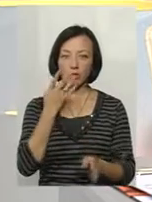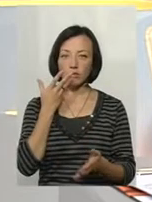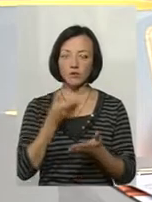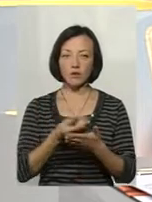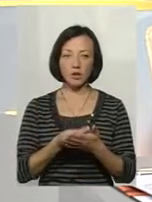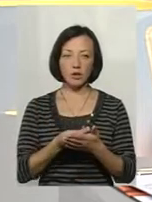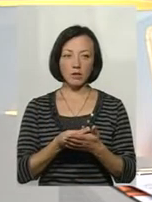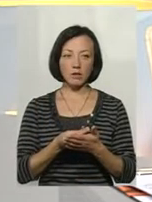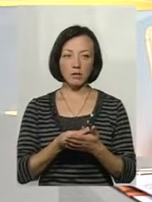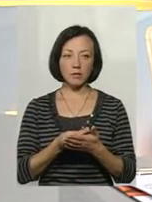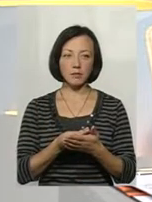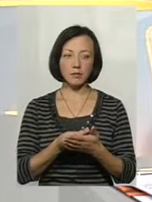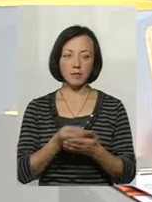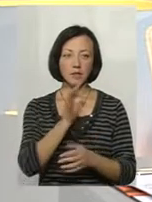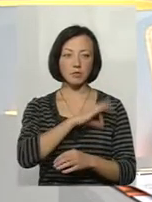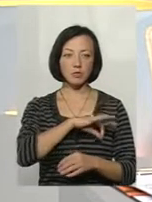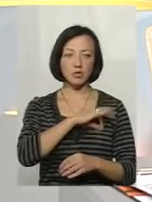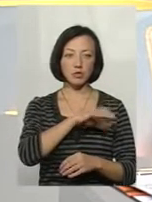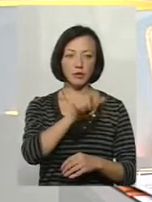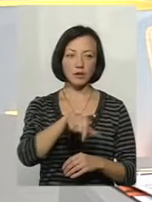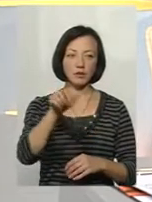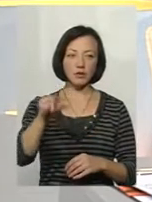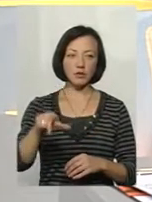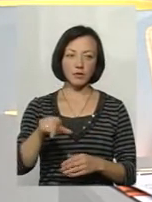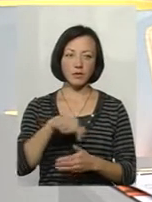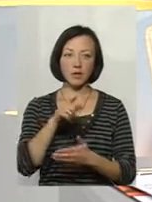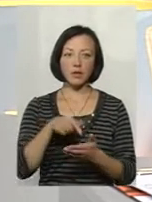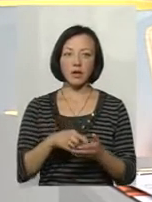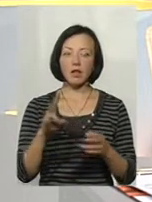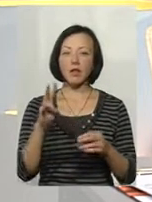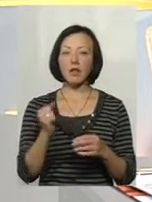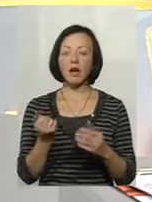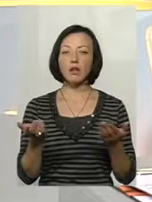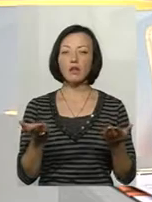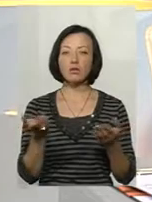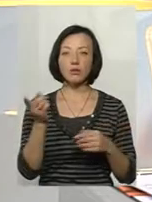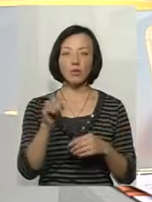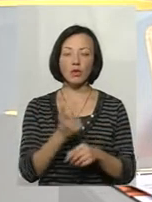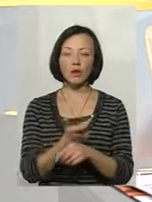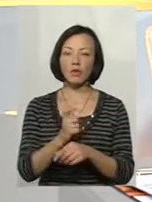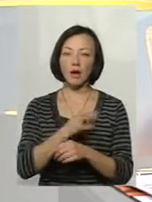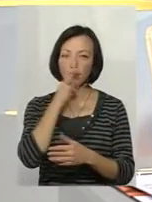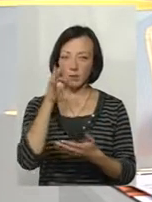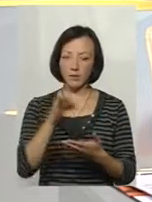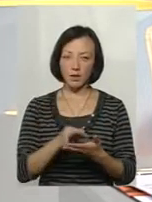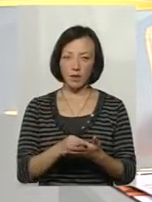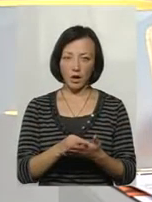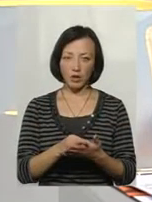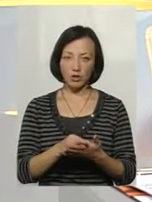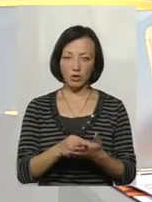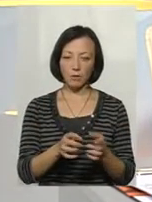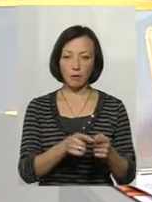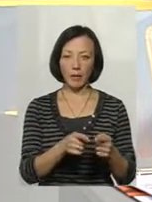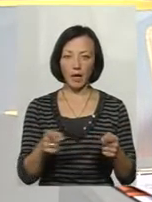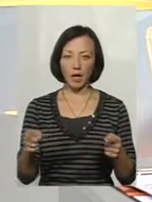своїх споживачів на той найвідповідальніший